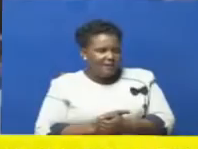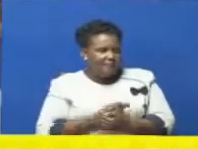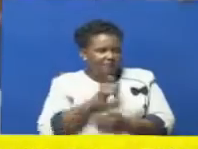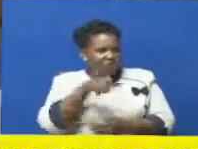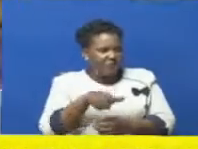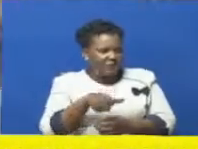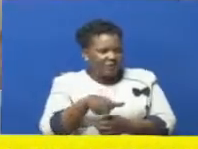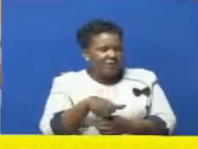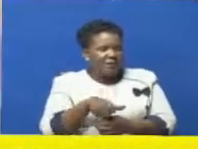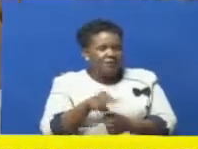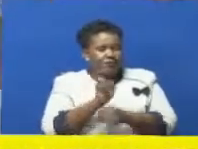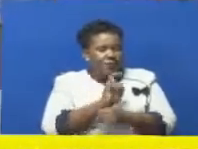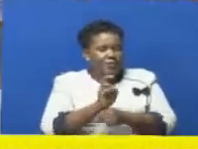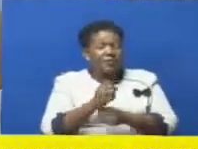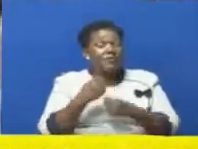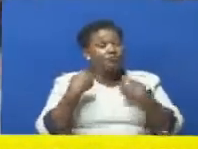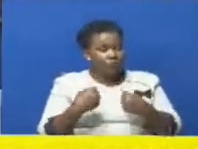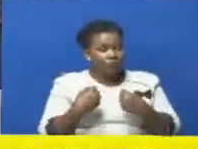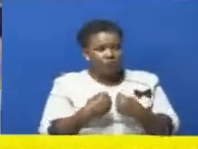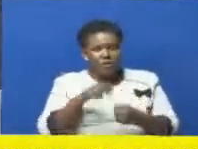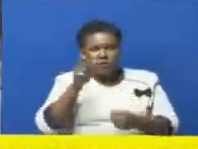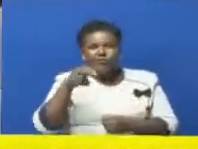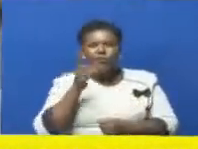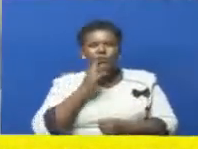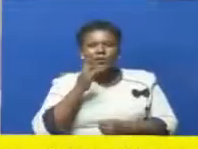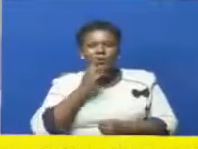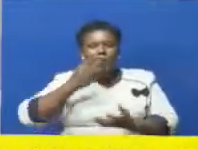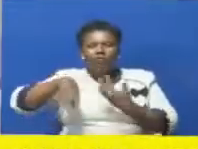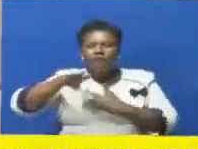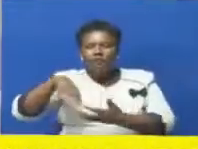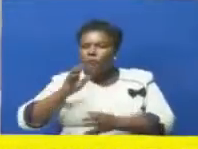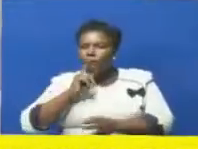moto. Serikali ya mkoa wa Morogoro